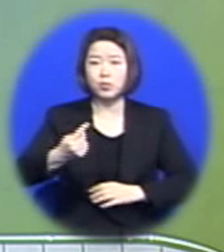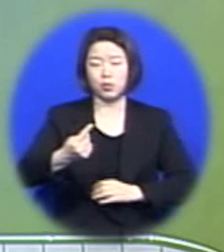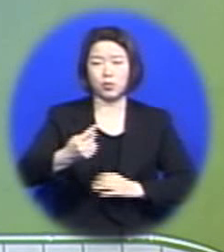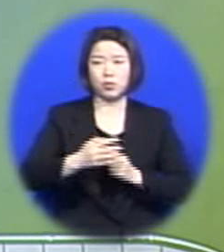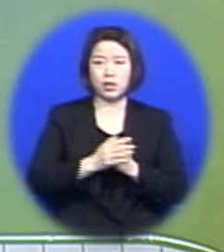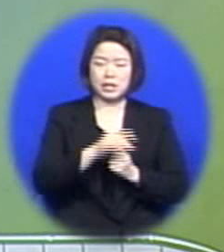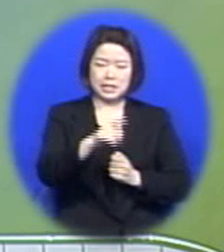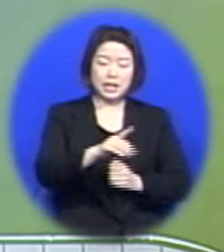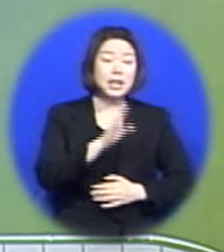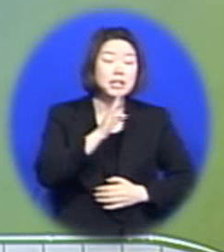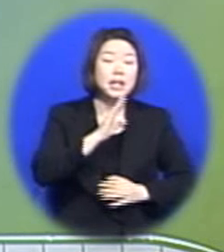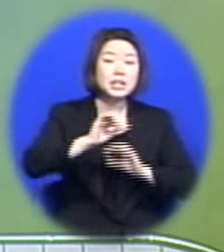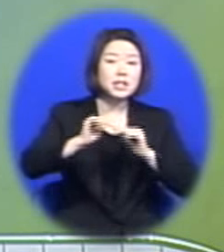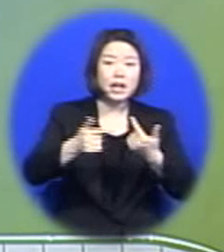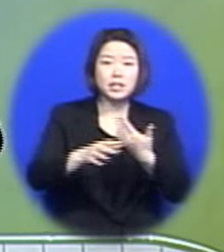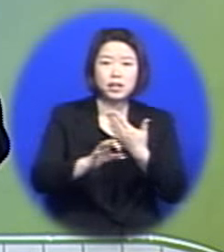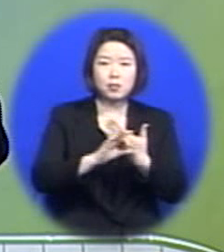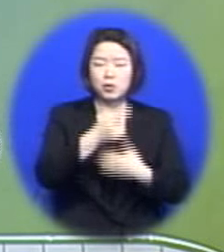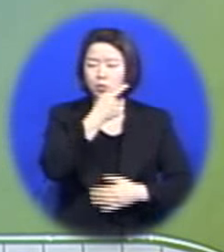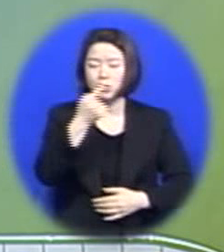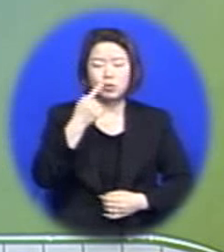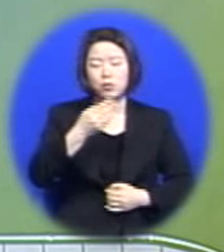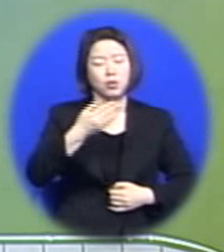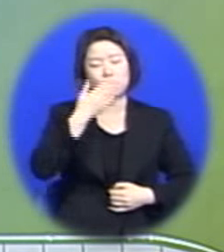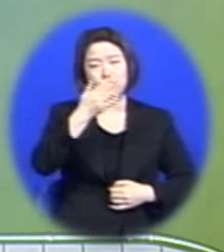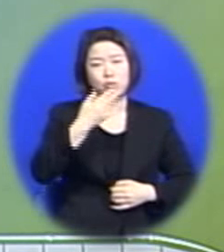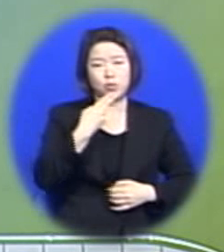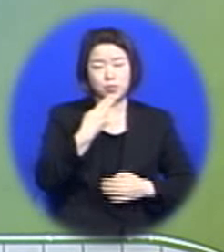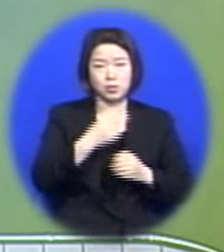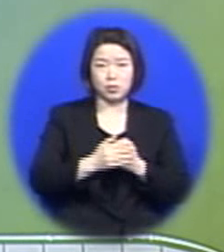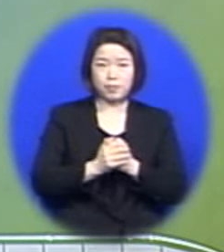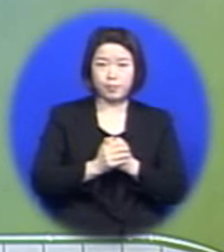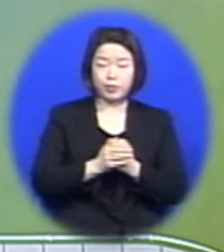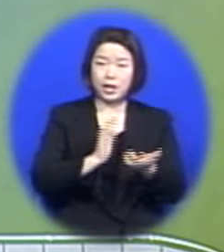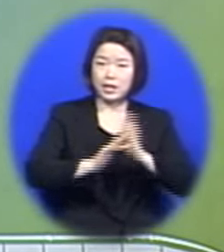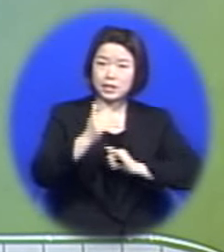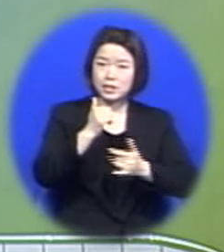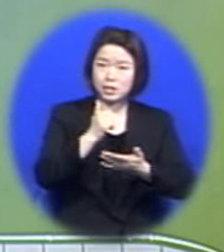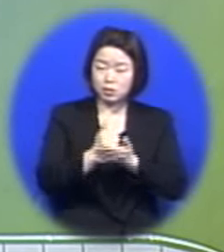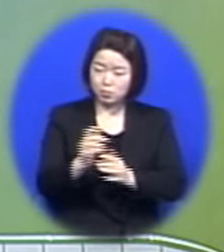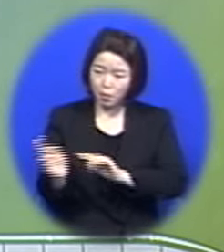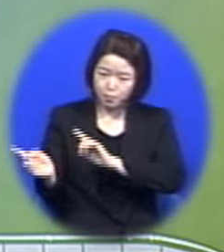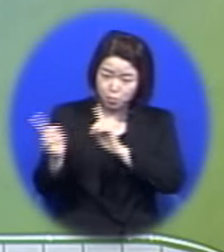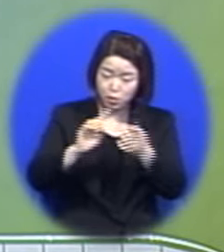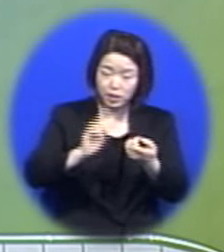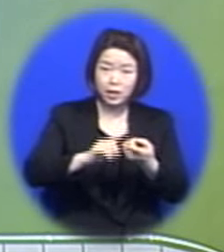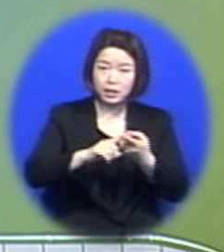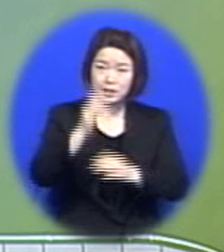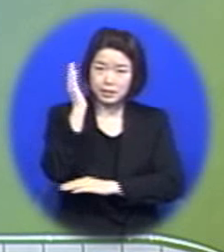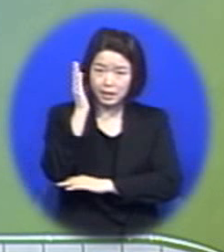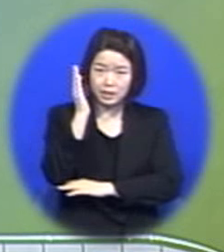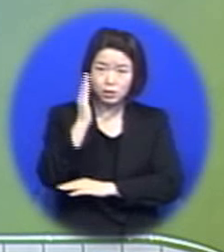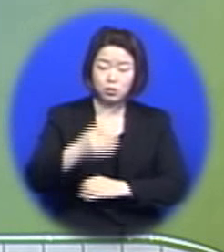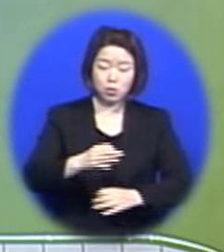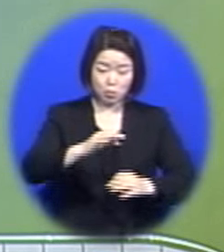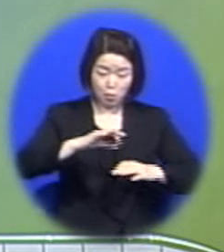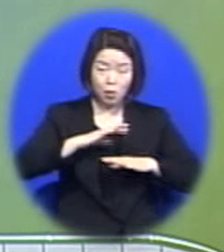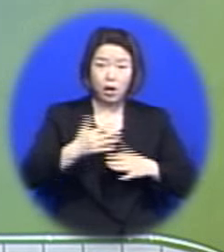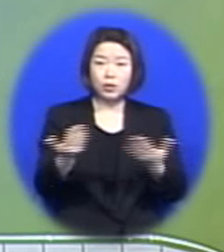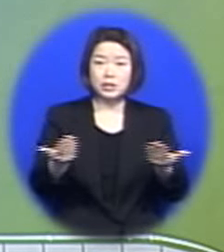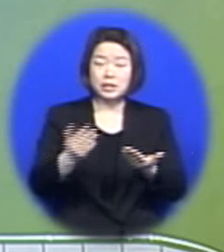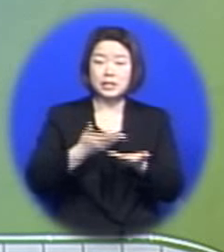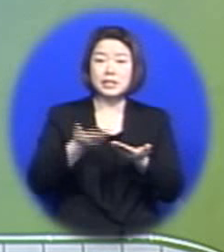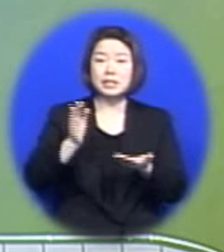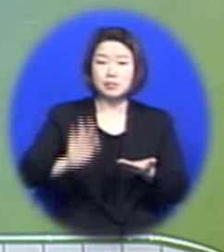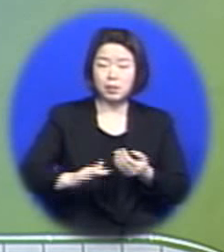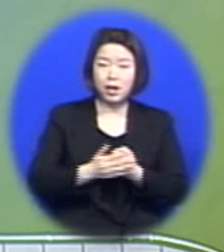그러나 여러분 꼭 기억하실 것은 예수님이 부활하셨다는 사실 자체도 너무 놀라운 사실이지만 예수님이 부활하셨다는